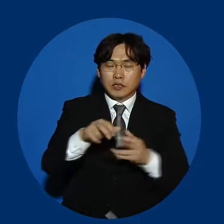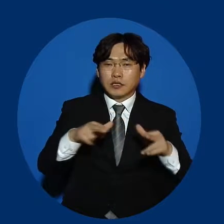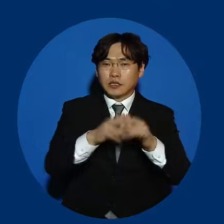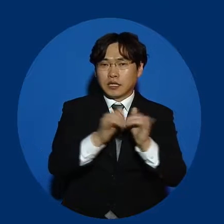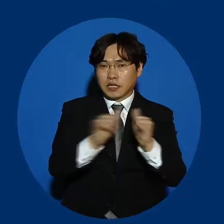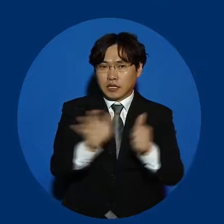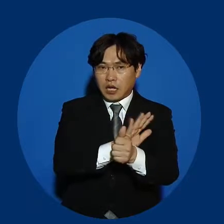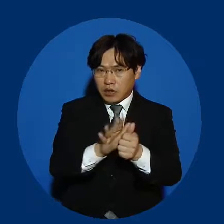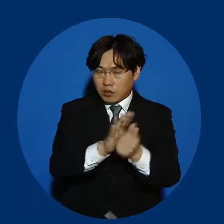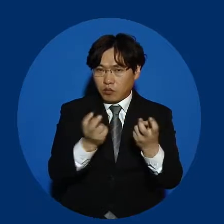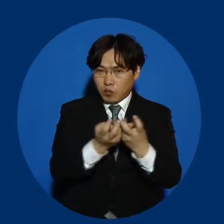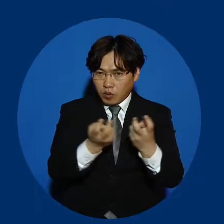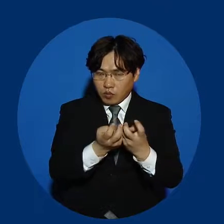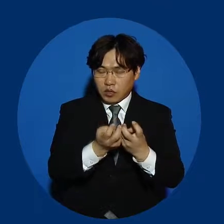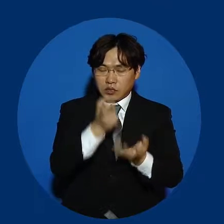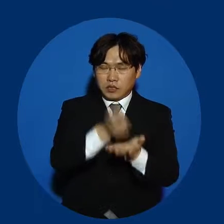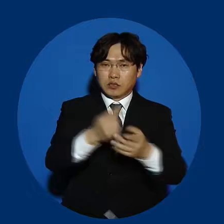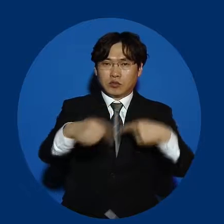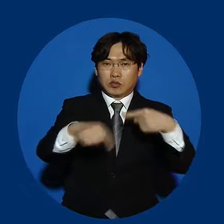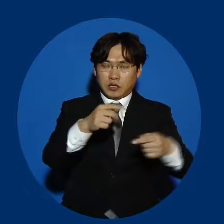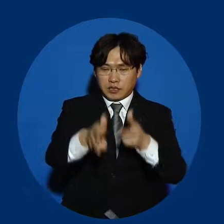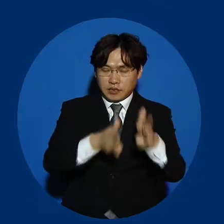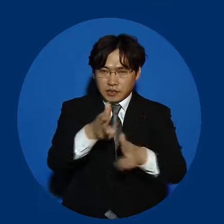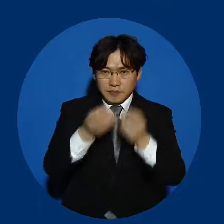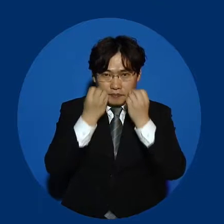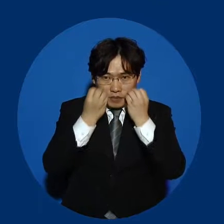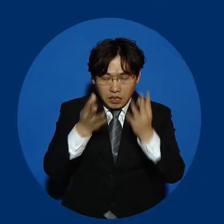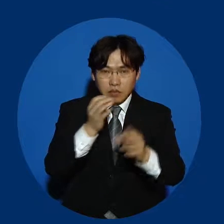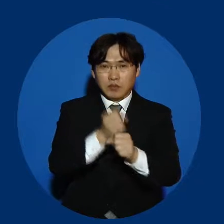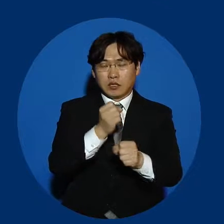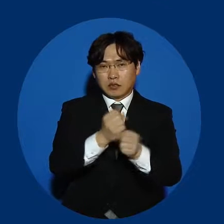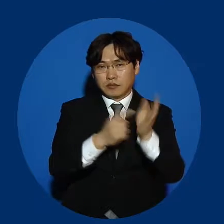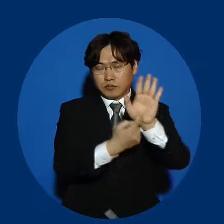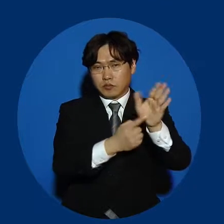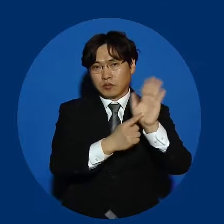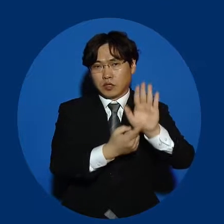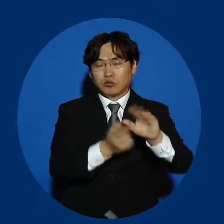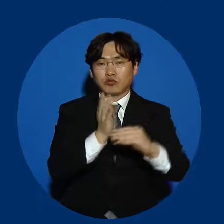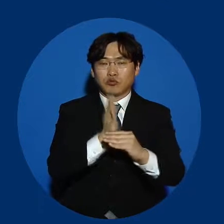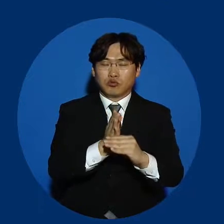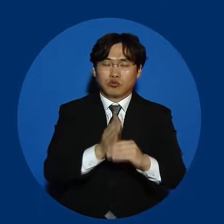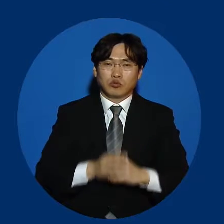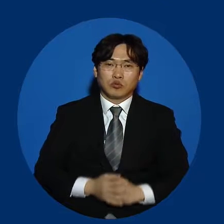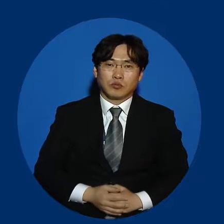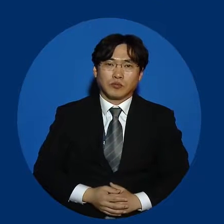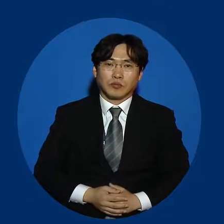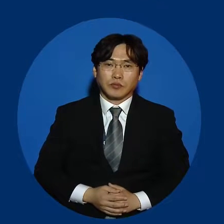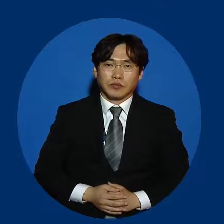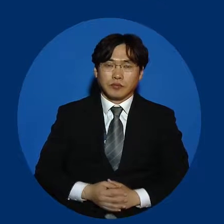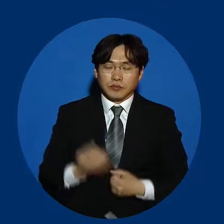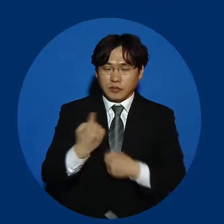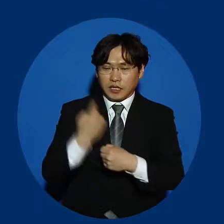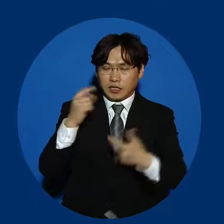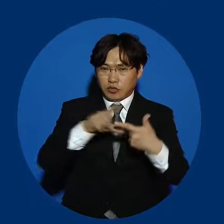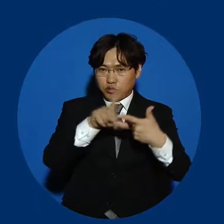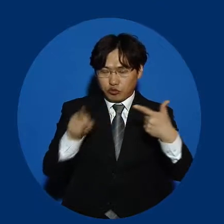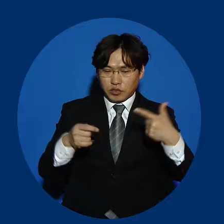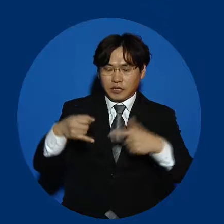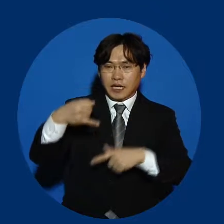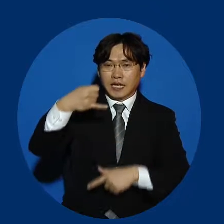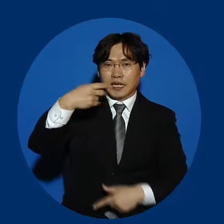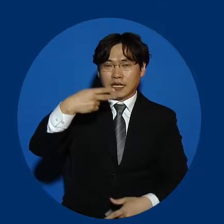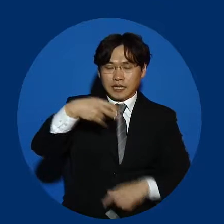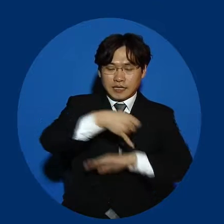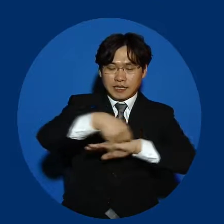그 새로운 사업들을 내놓고 있습니다. 새로운 사업들을 내놓고 있고 작년 6월달에 정부가 디지털 그